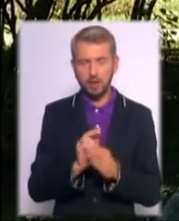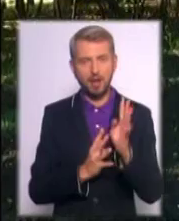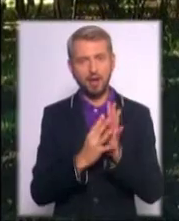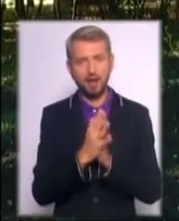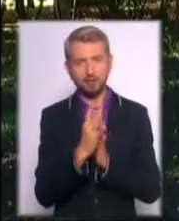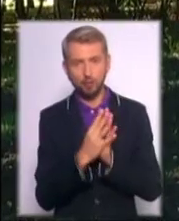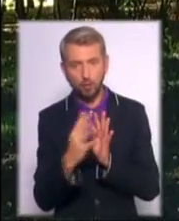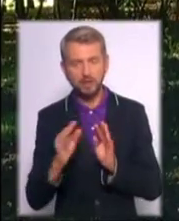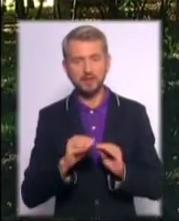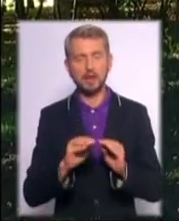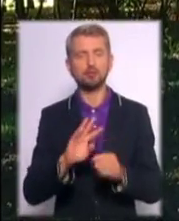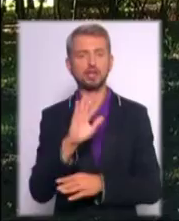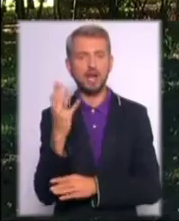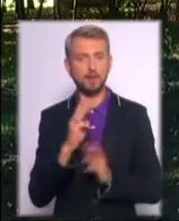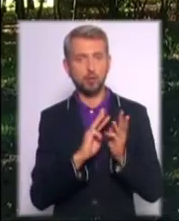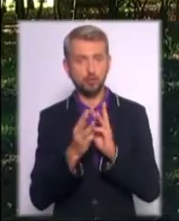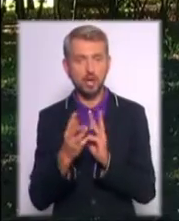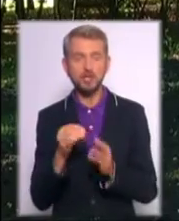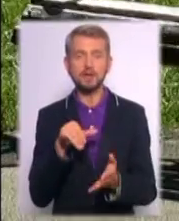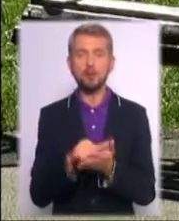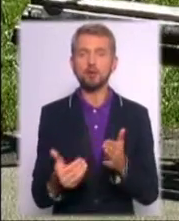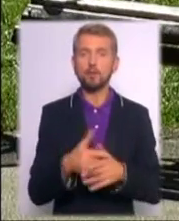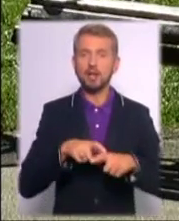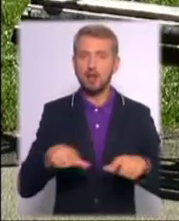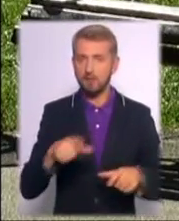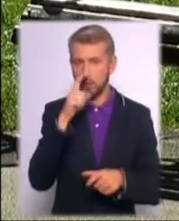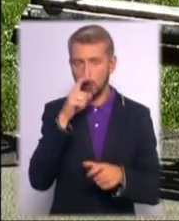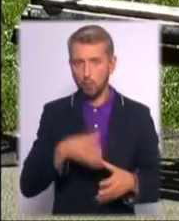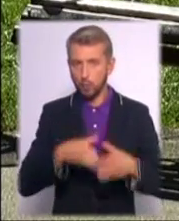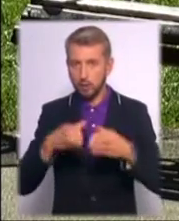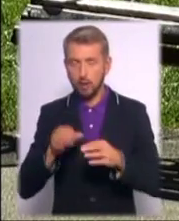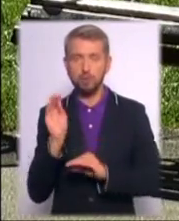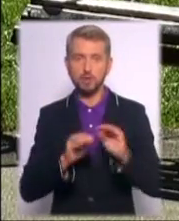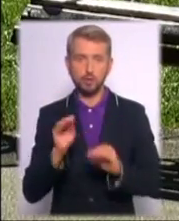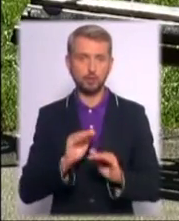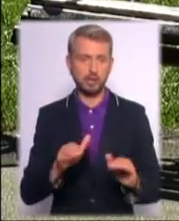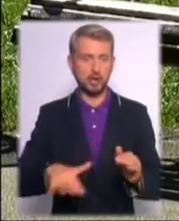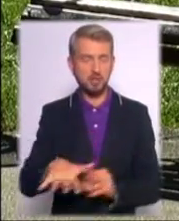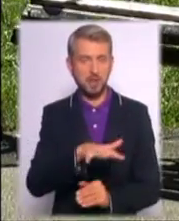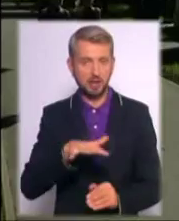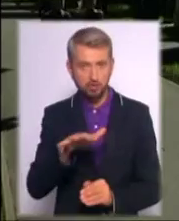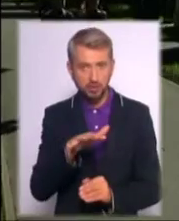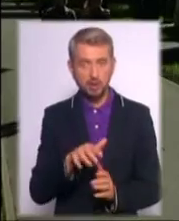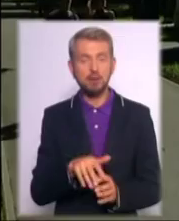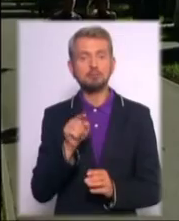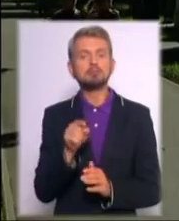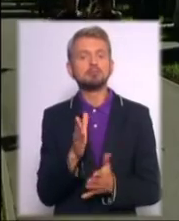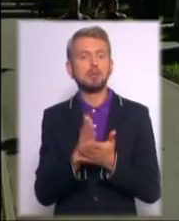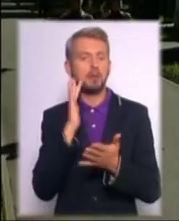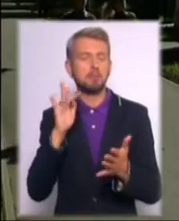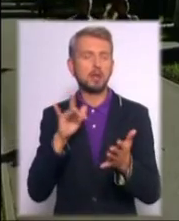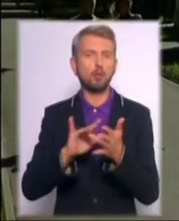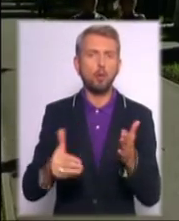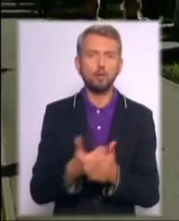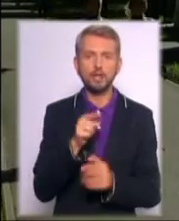та кущі. А ще встановлюють нові лави та урни і облаштовують дитячі майданчики. «Київзеленбуд», нагадаємо, поставив за мету оновити